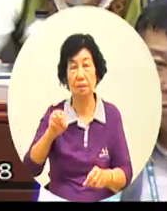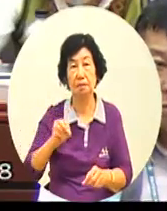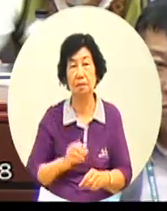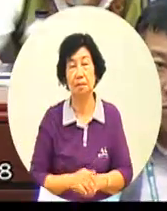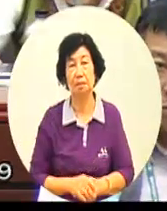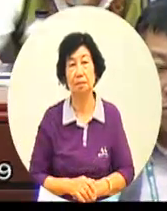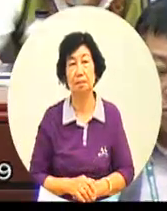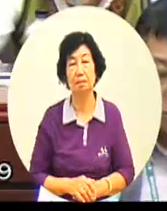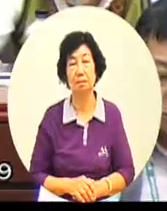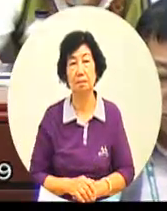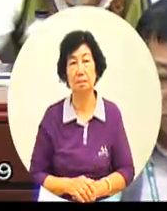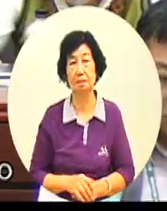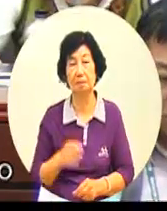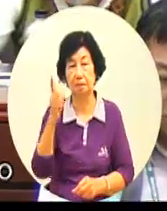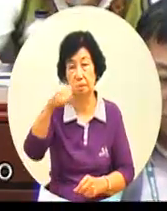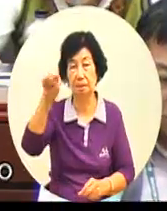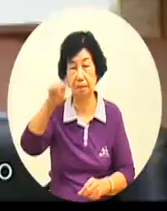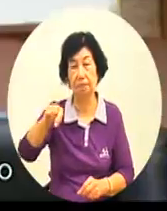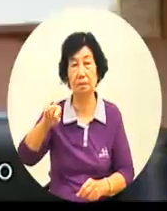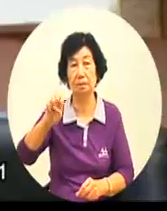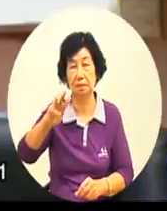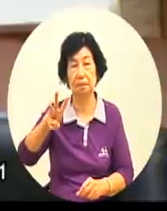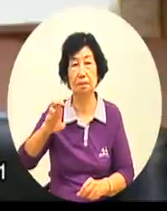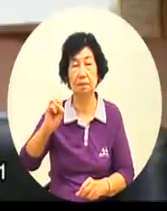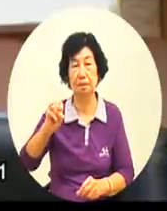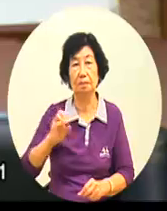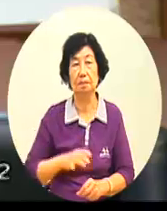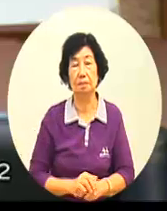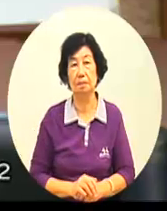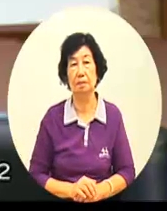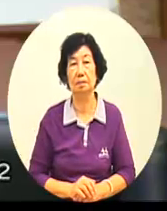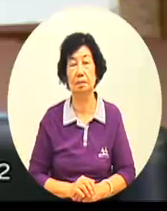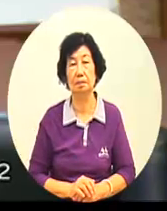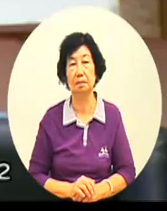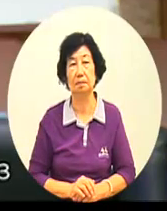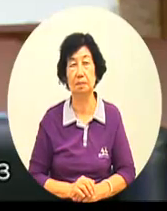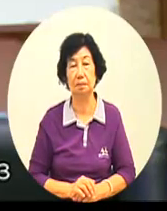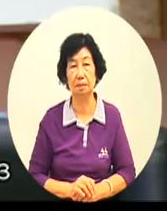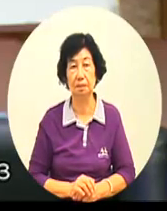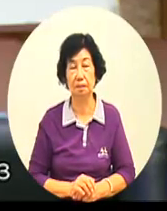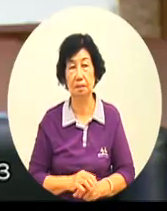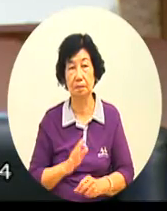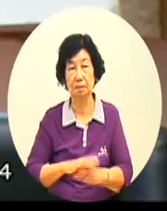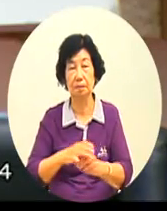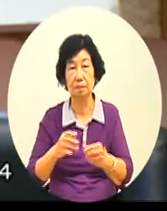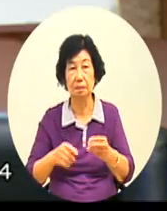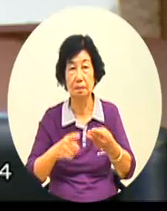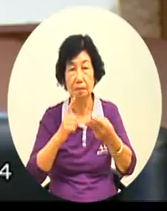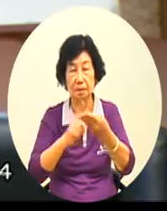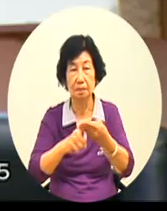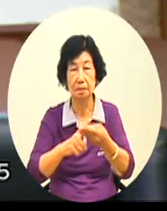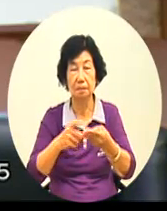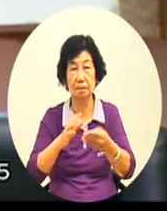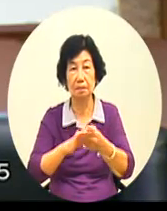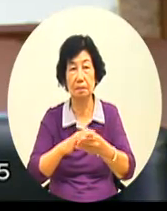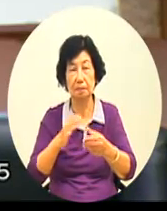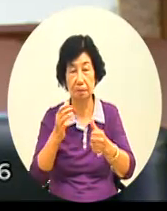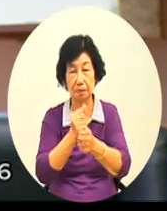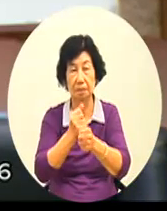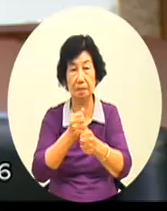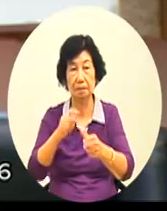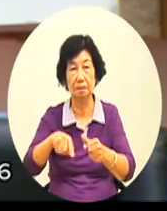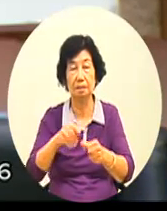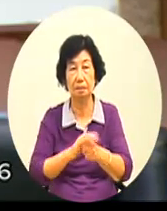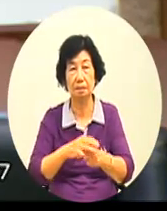所1300万。 好，请坐。那么也就是说，主委刚才 所